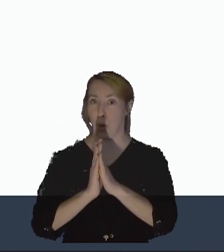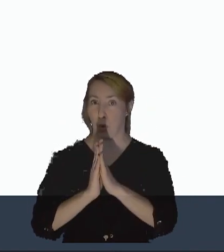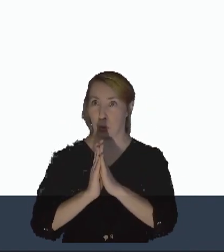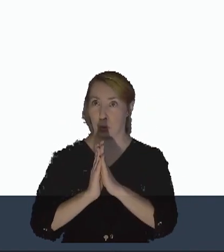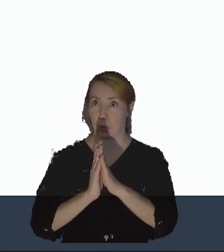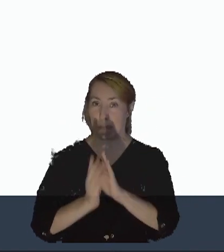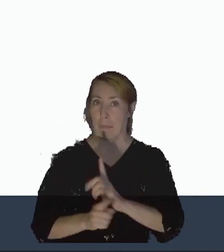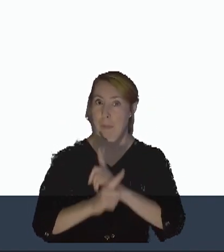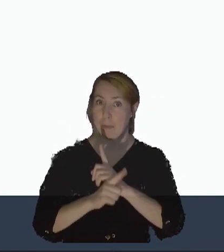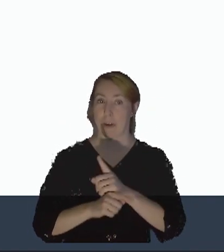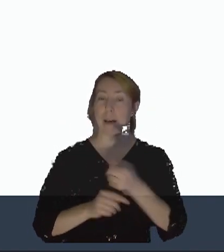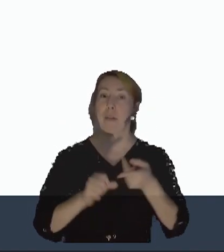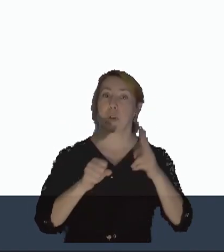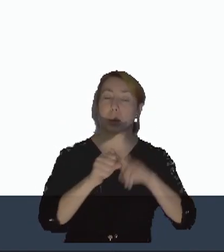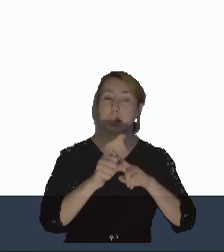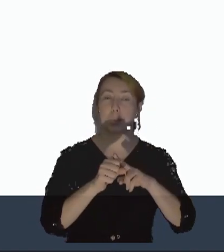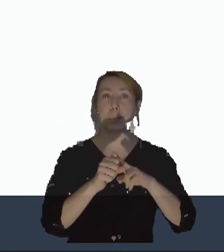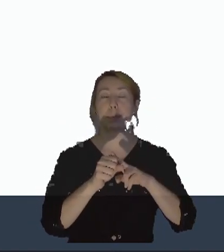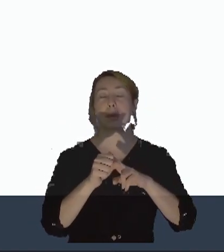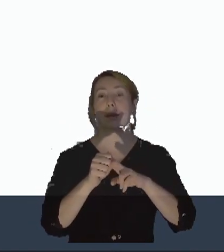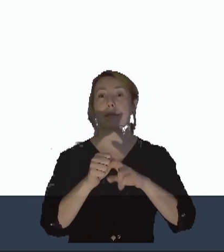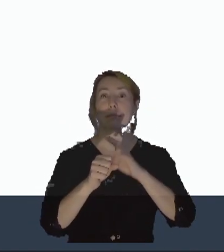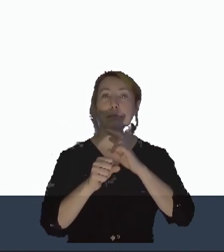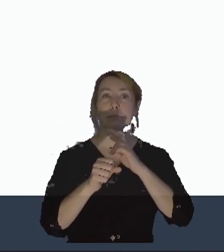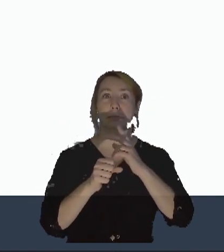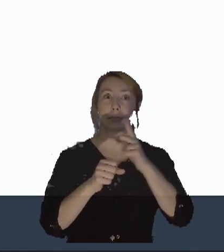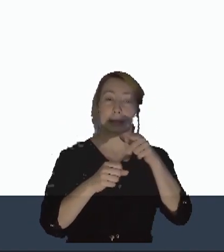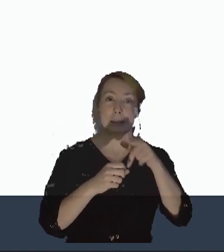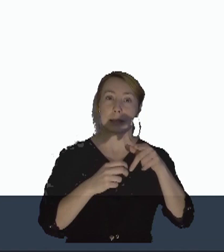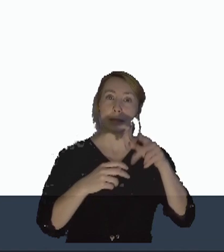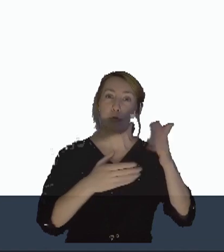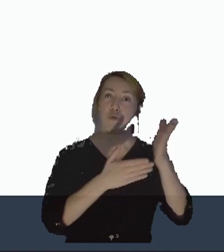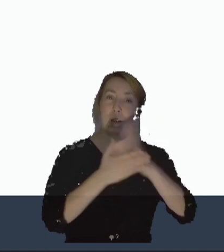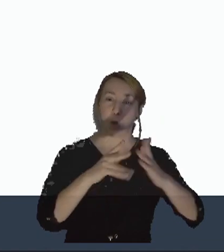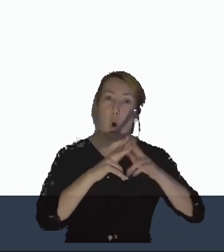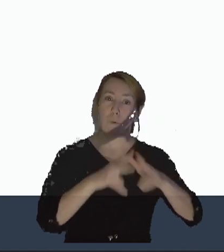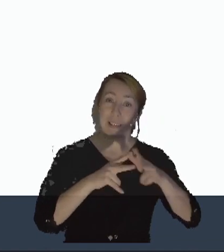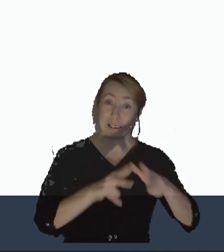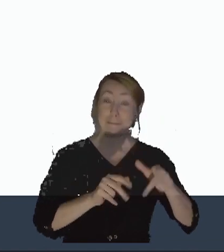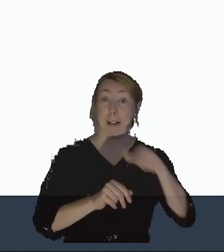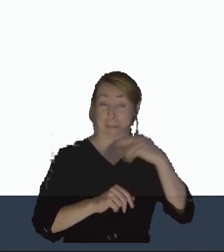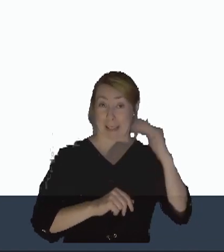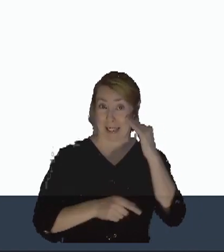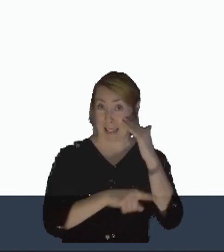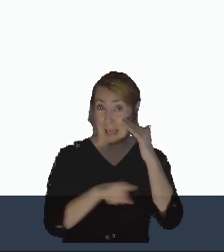znacie niektóre części tej ofensywy, także